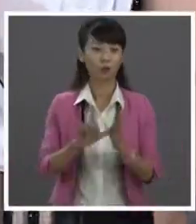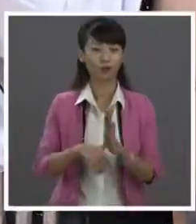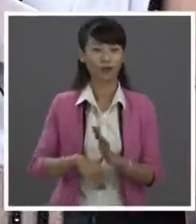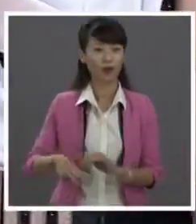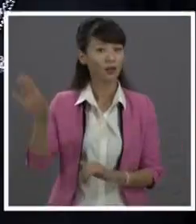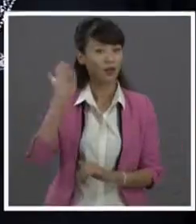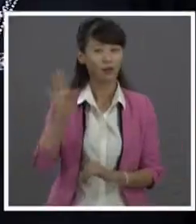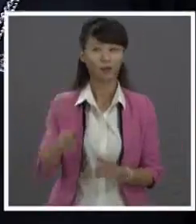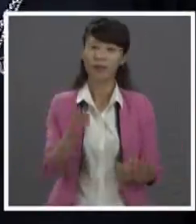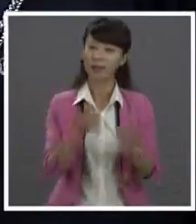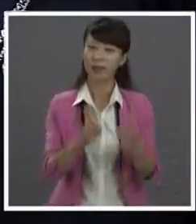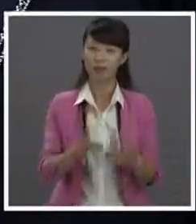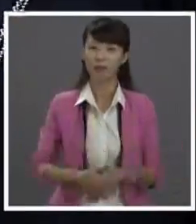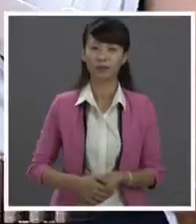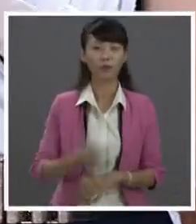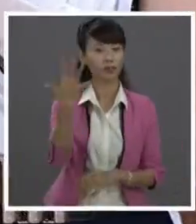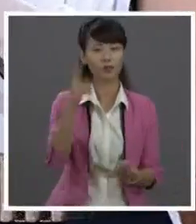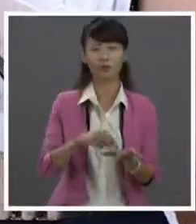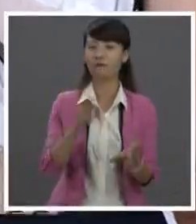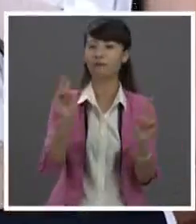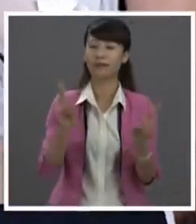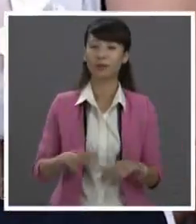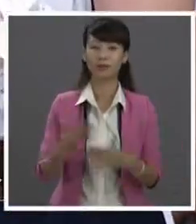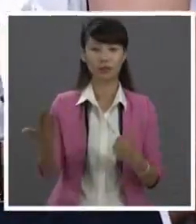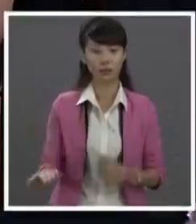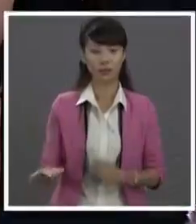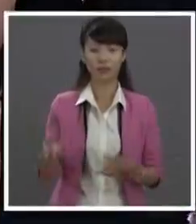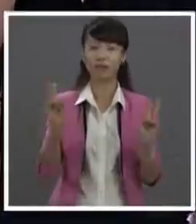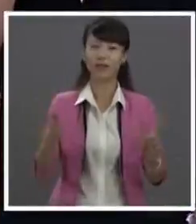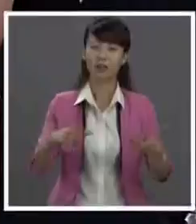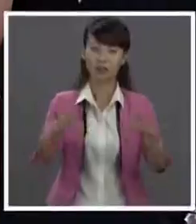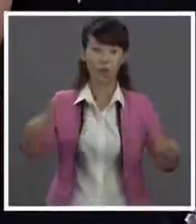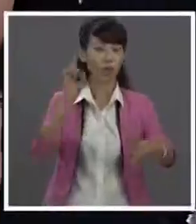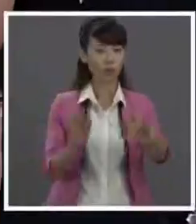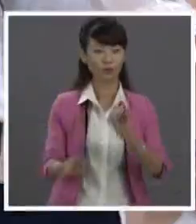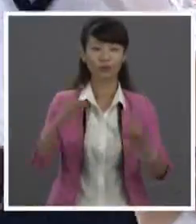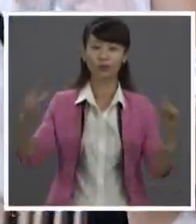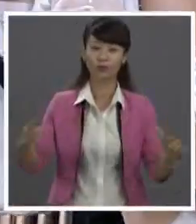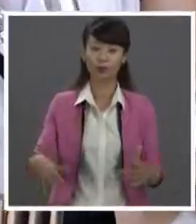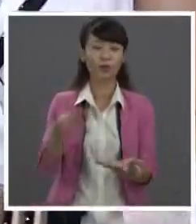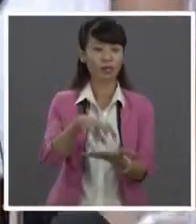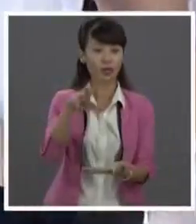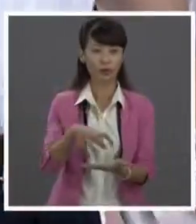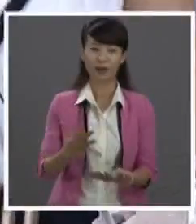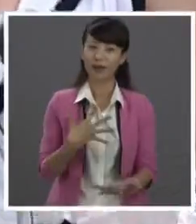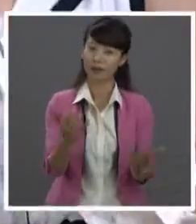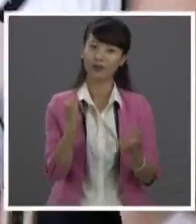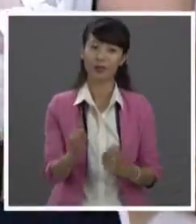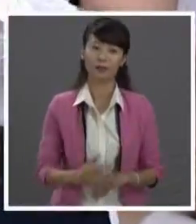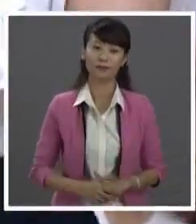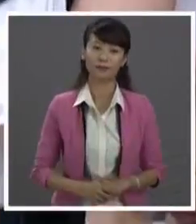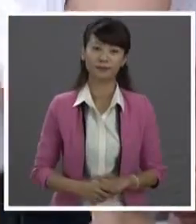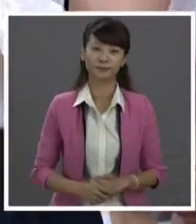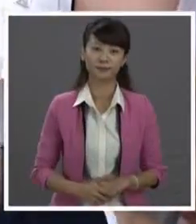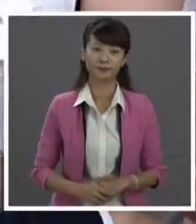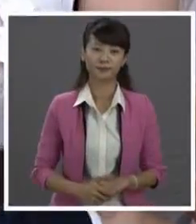种方法，我们现在用的方法是用鼓啊，因为震动嘛，他们可以感受得到，他们就就会